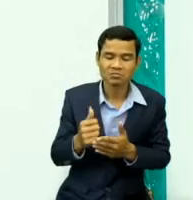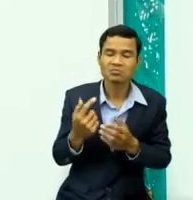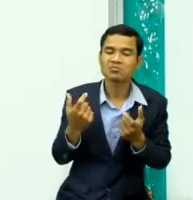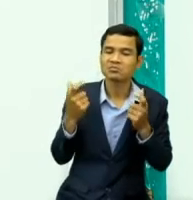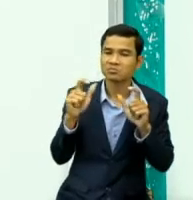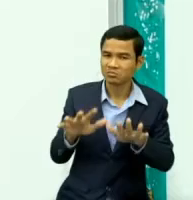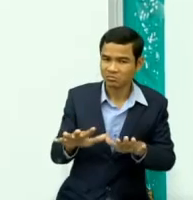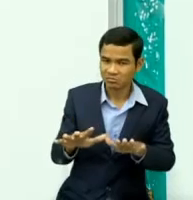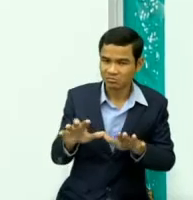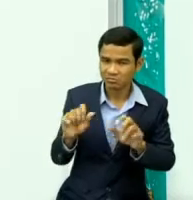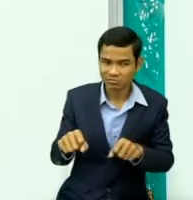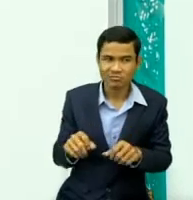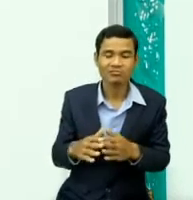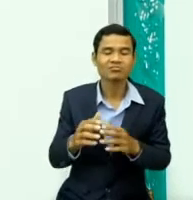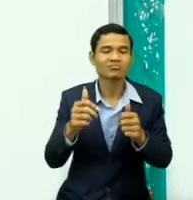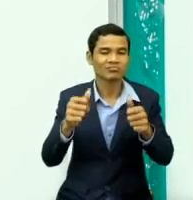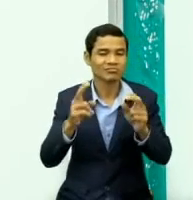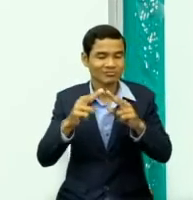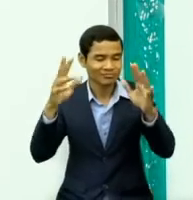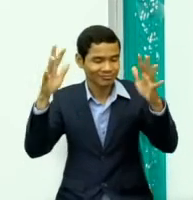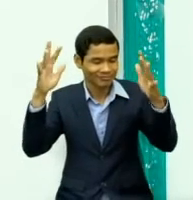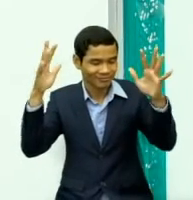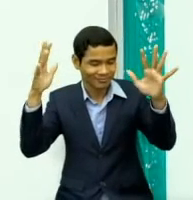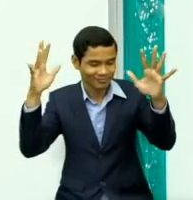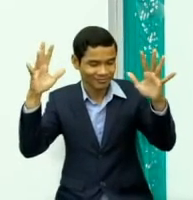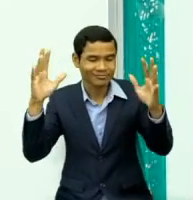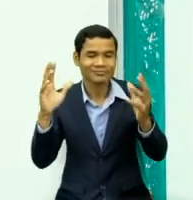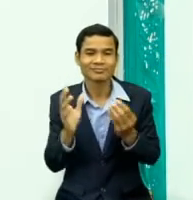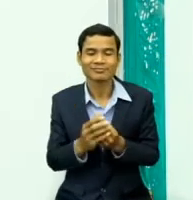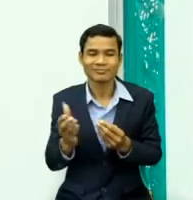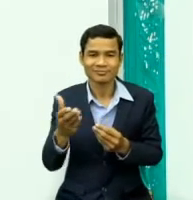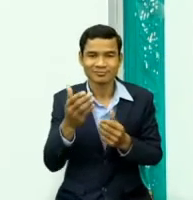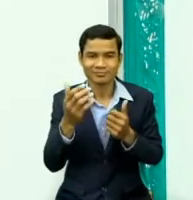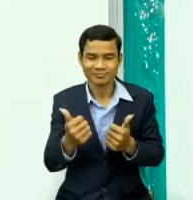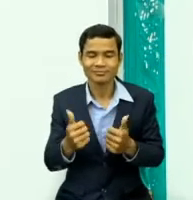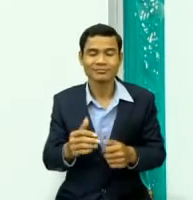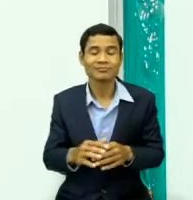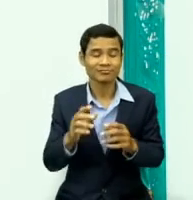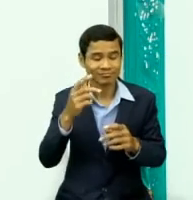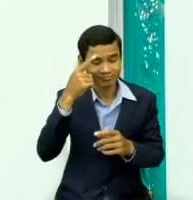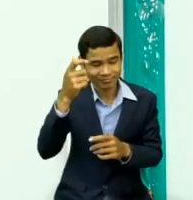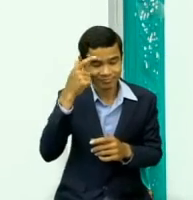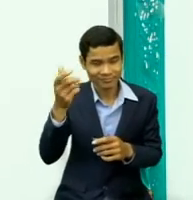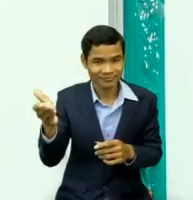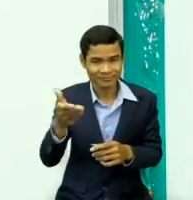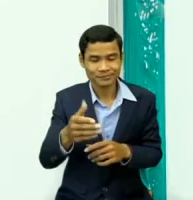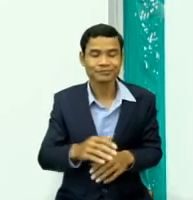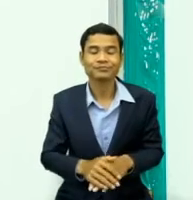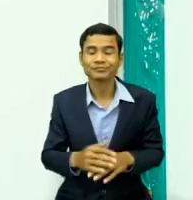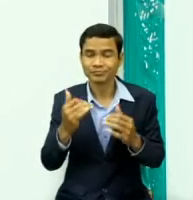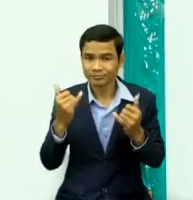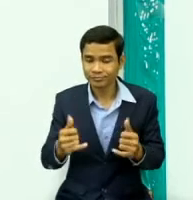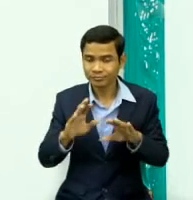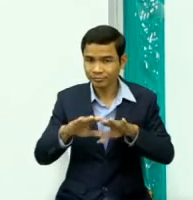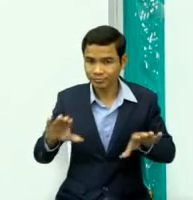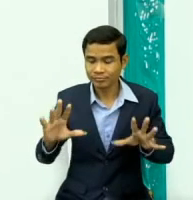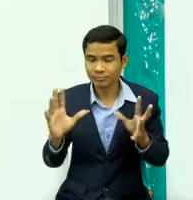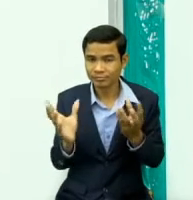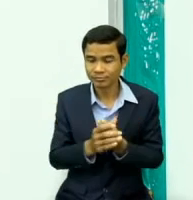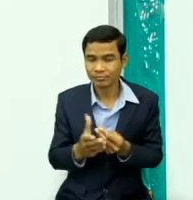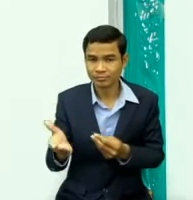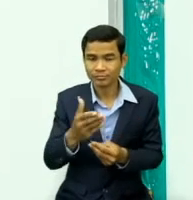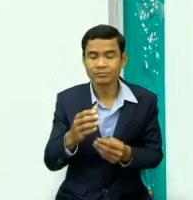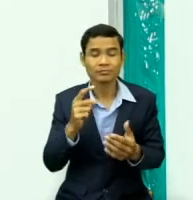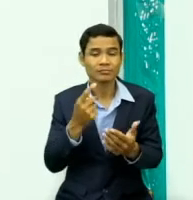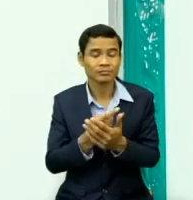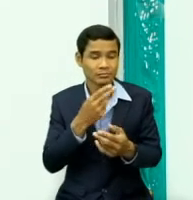con là con nó chà lo nó con đã bao sát to tặng ác khani chà bu ca men tại lần này con tặng ác khani còn